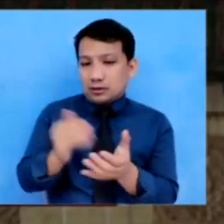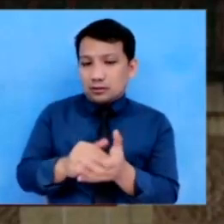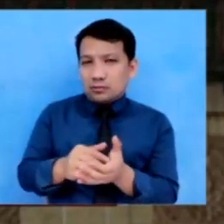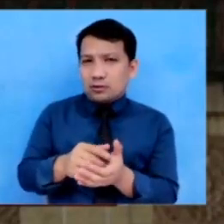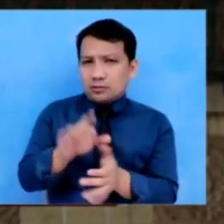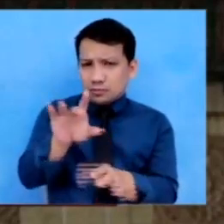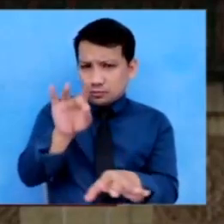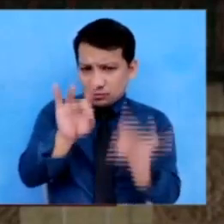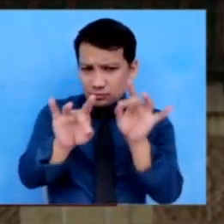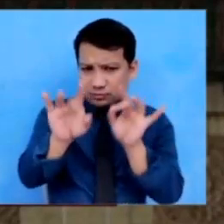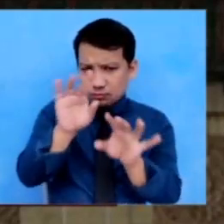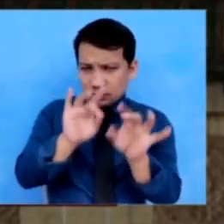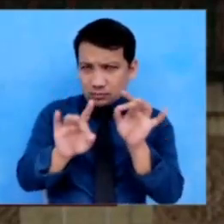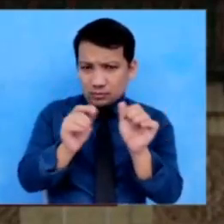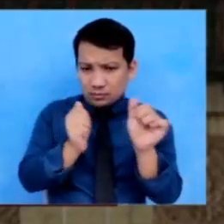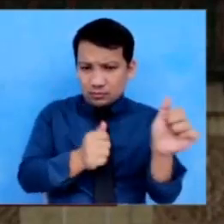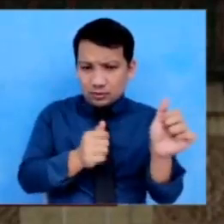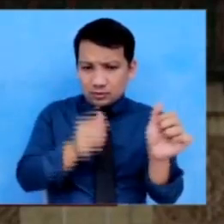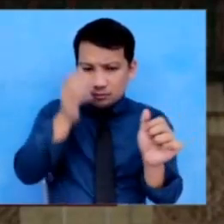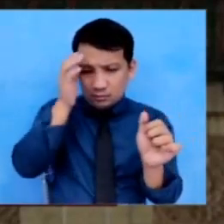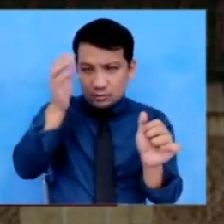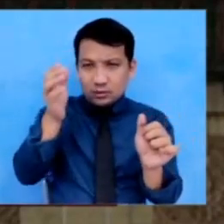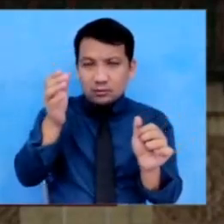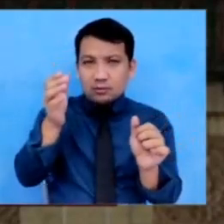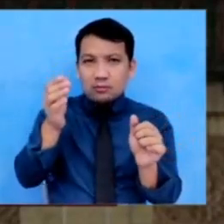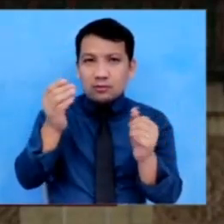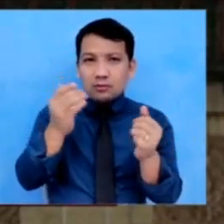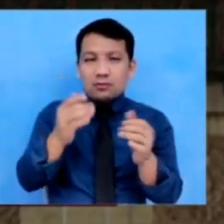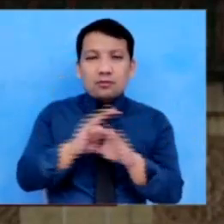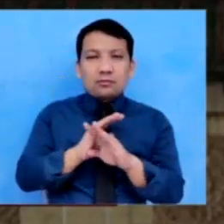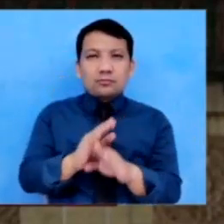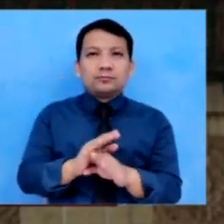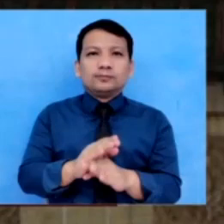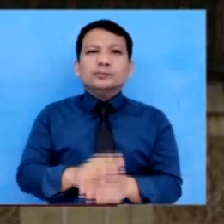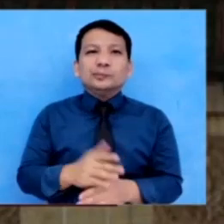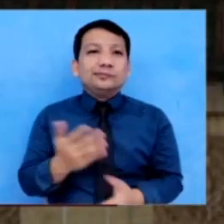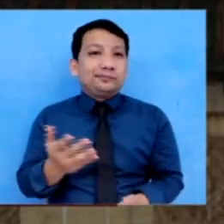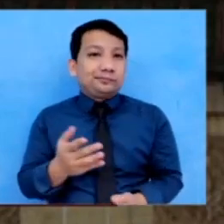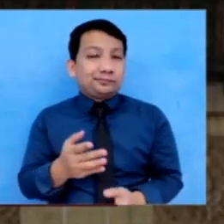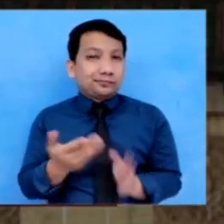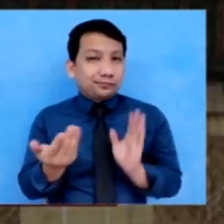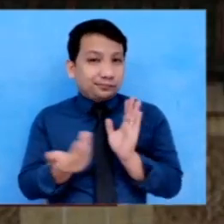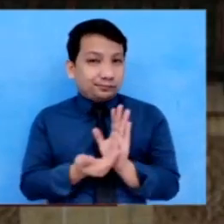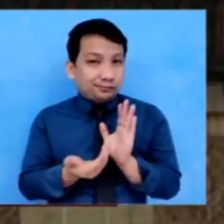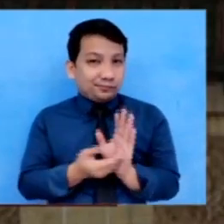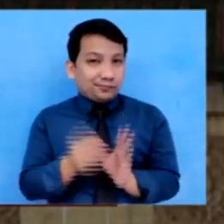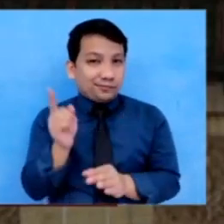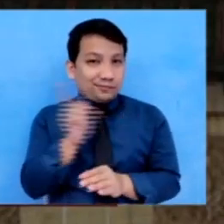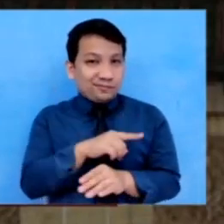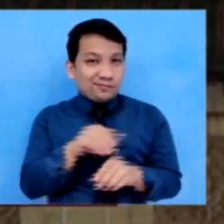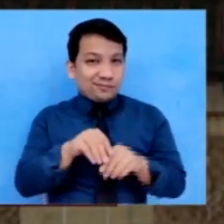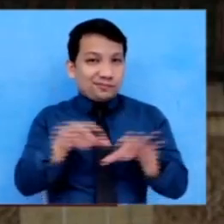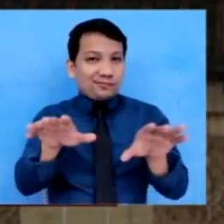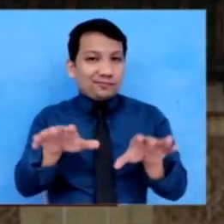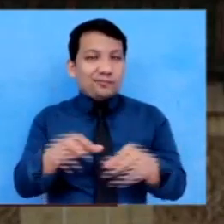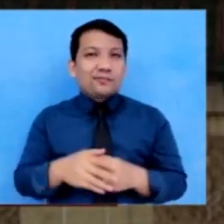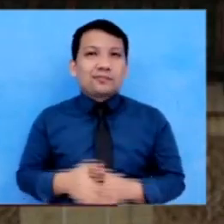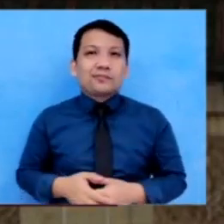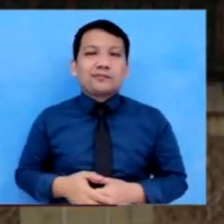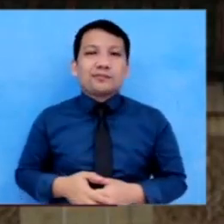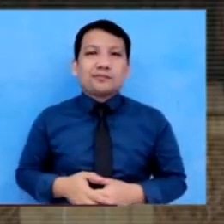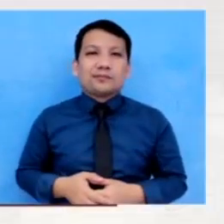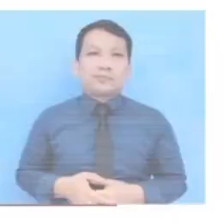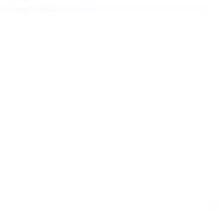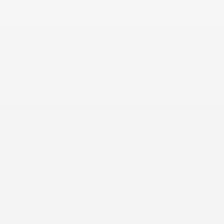inyong mga sinusundang content creators iwas na po tayo doon sa mga napatunayang nagpapakalat na mga mali at ping